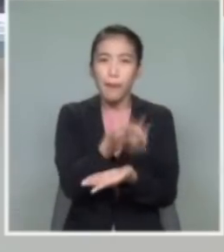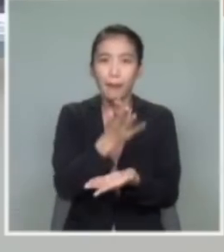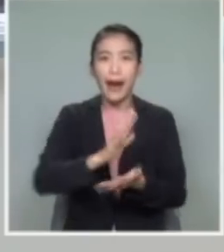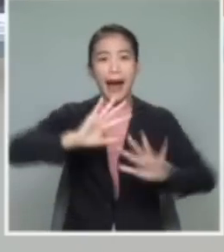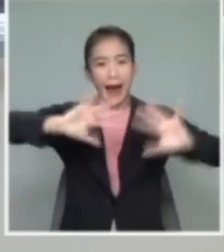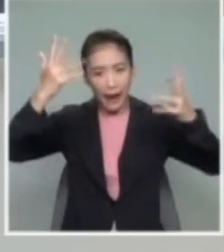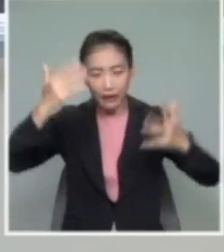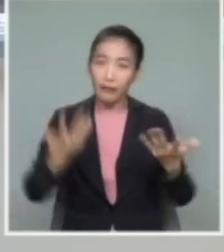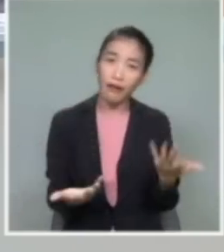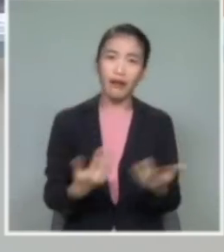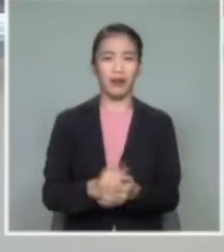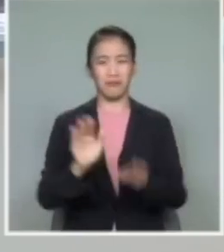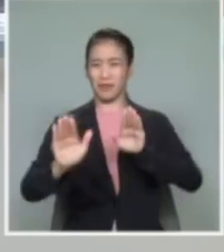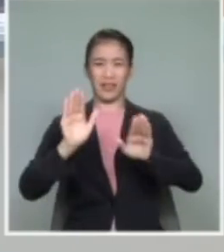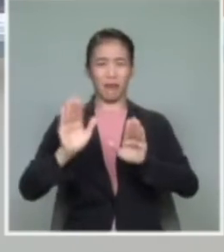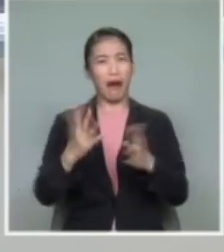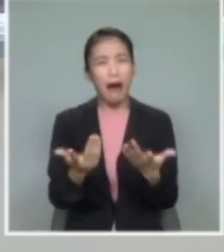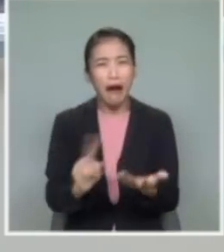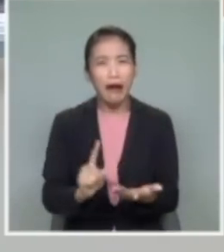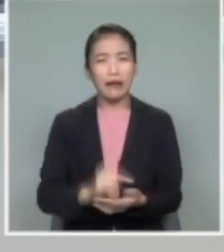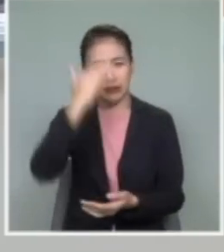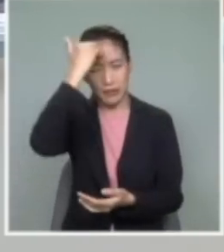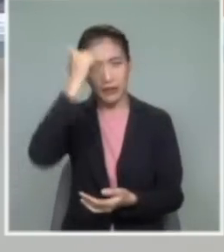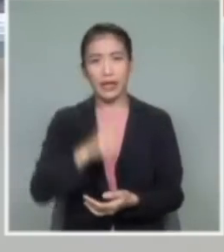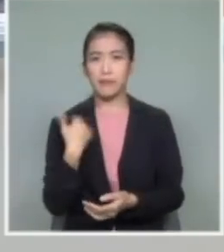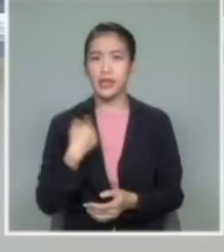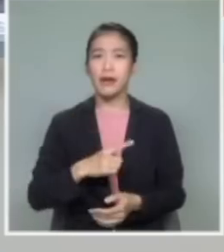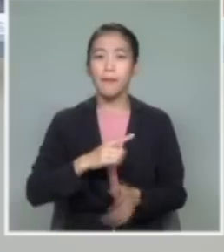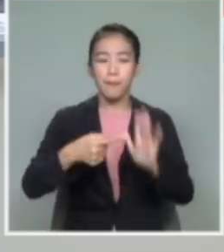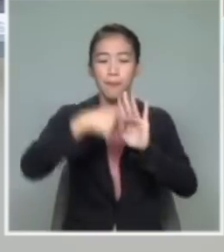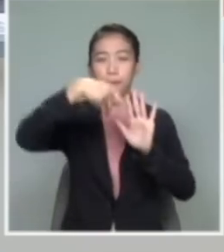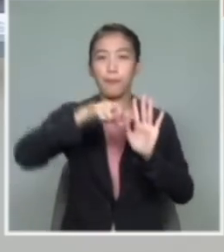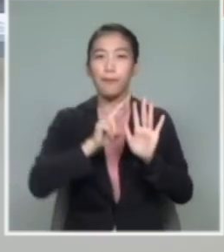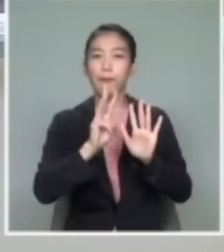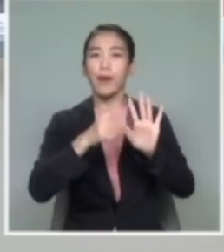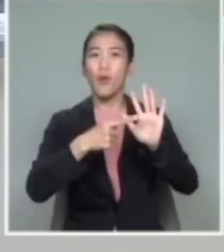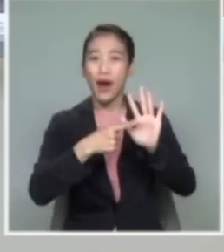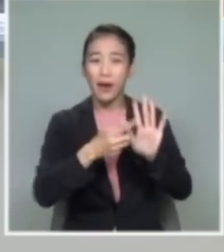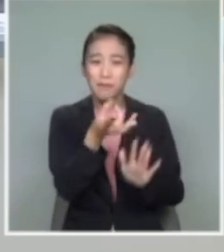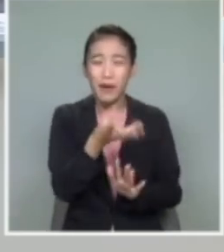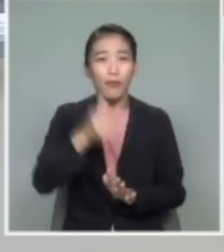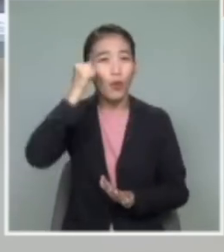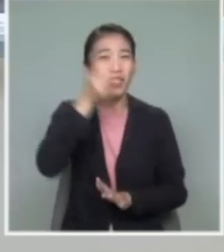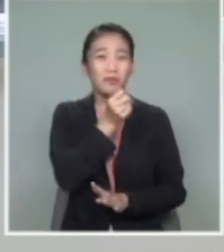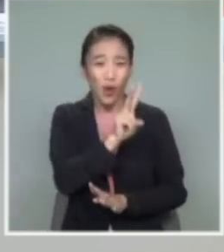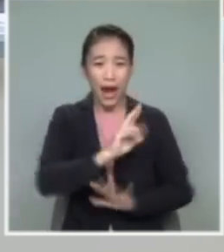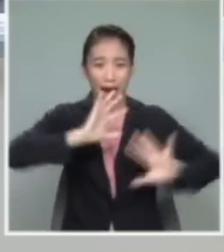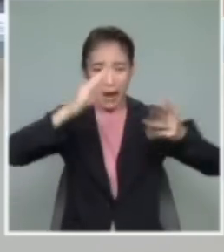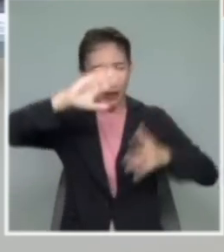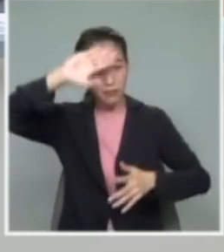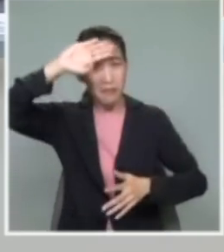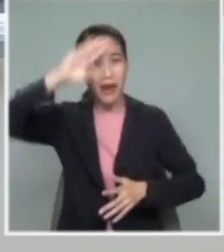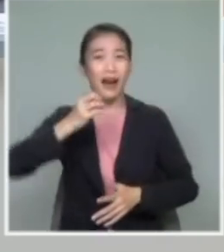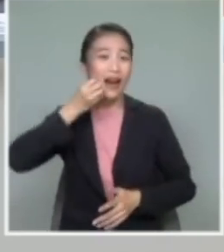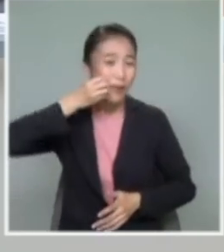การเปรียบเทียบกันแพรวาแค่12วันเองนะคะก็หายดีกลับบ้านได้แล้วเพราะฉะนั้นเรื่องนี้รออธิบดีกรมควบคุมโรคมีคำตอบติดตามจากรายง